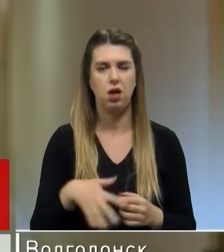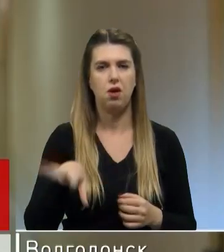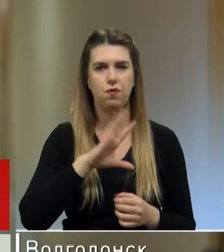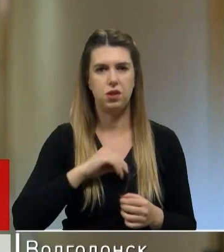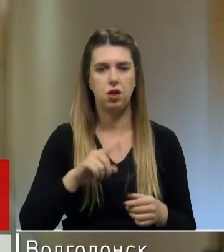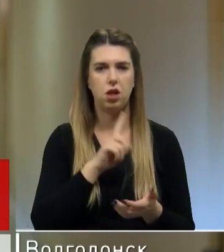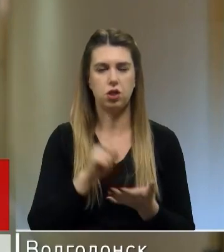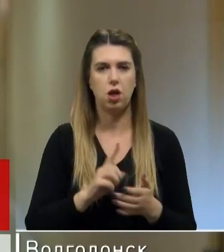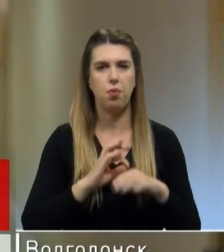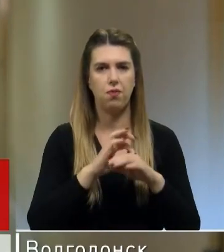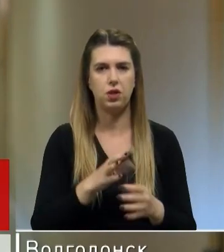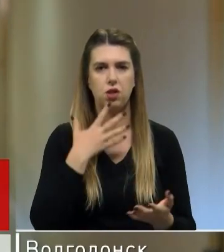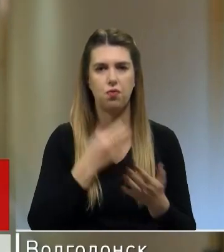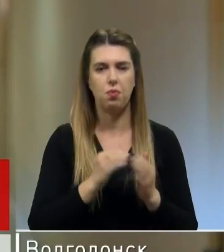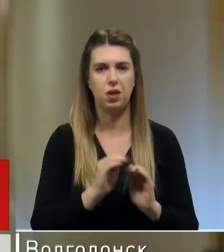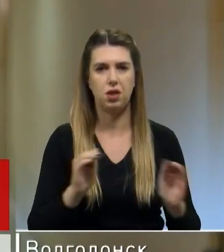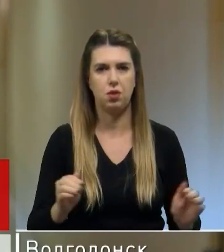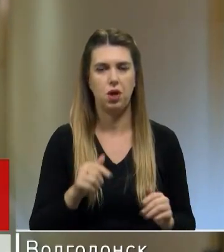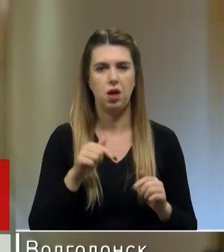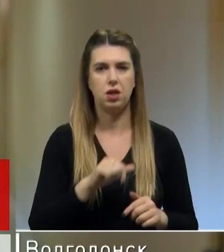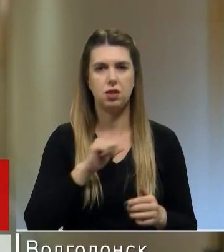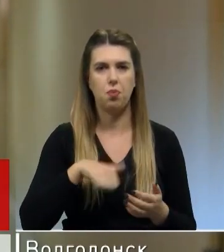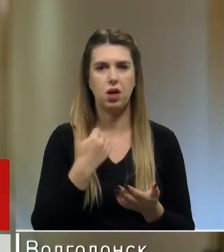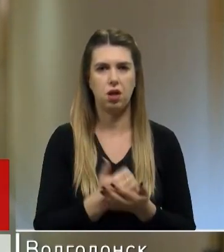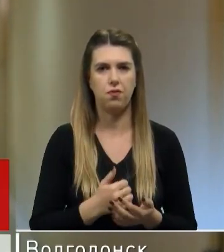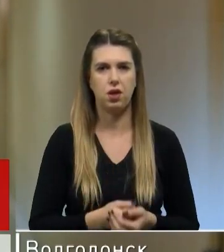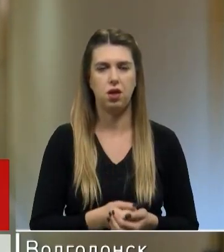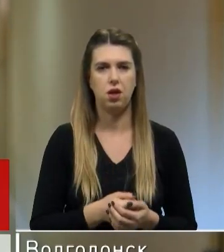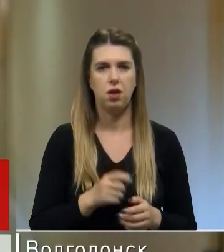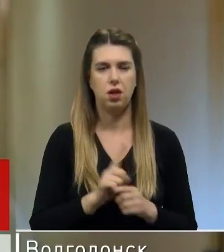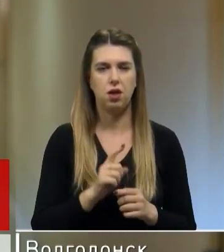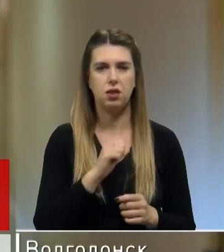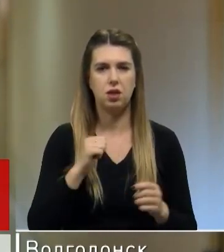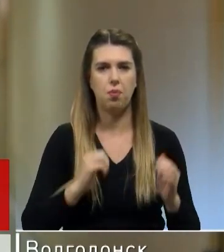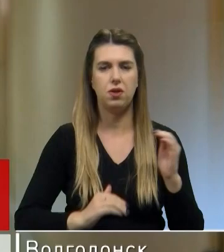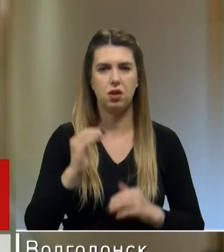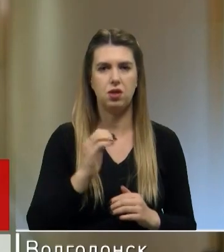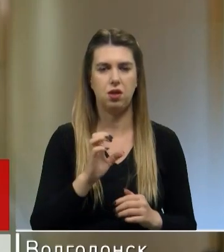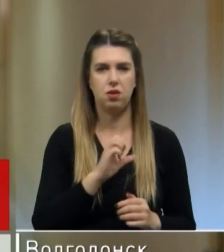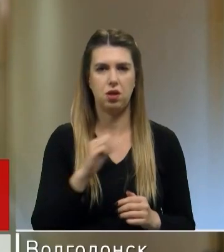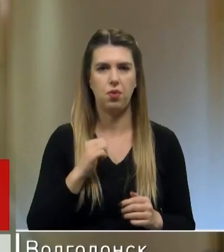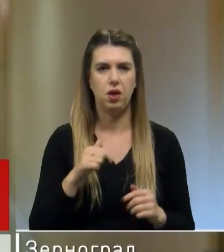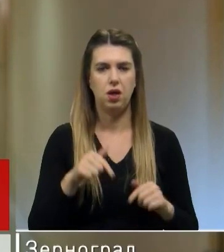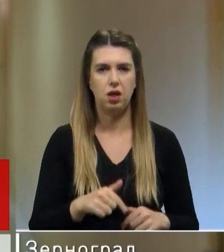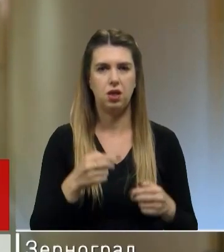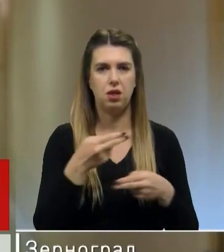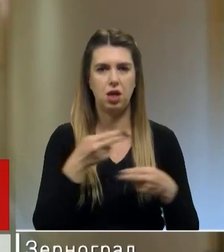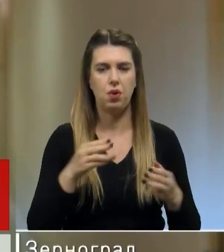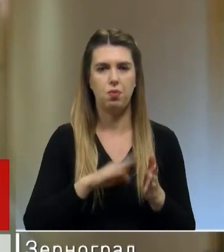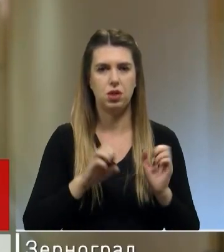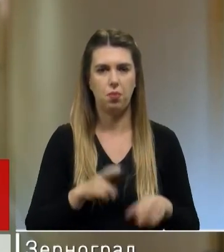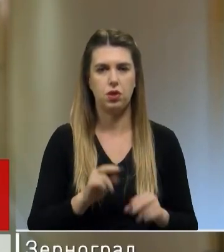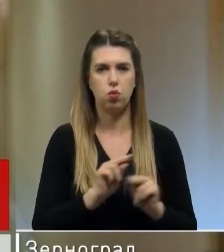всеми должна проводиться со своими детьми, это прежде всего закладывается с самого юного возраста. Вот эти те основы